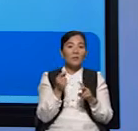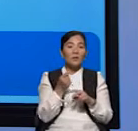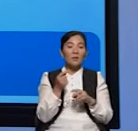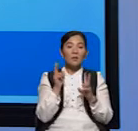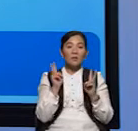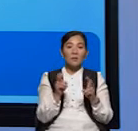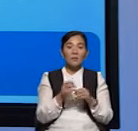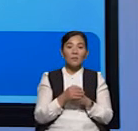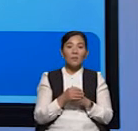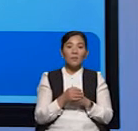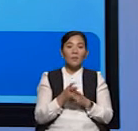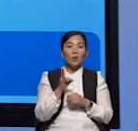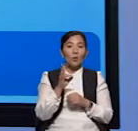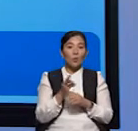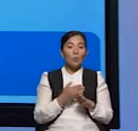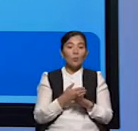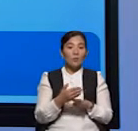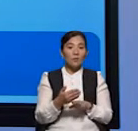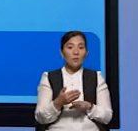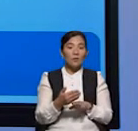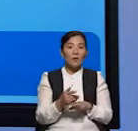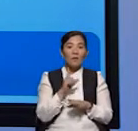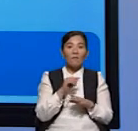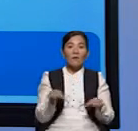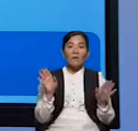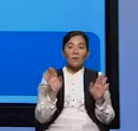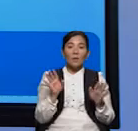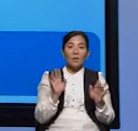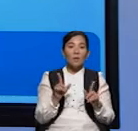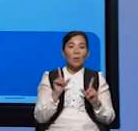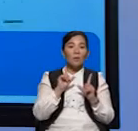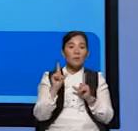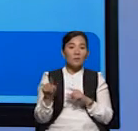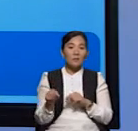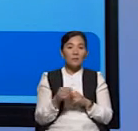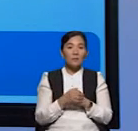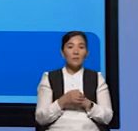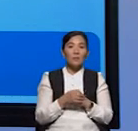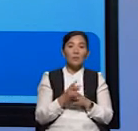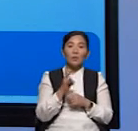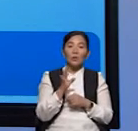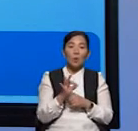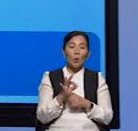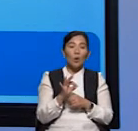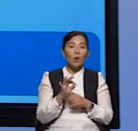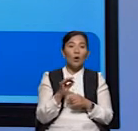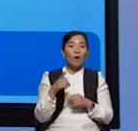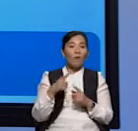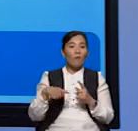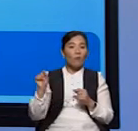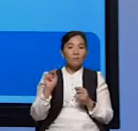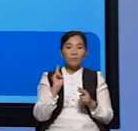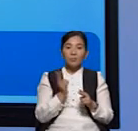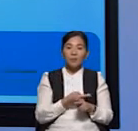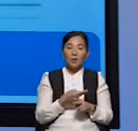микротему. Но поздно. Воробей улетел, но лишился